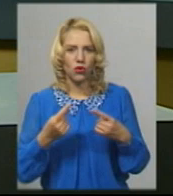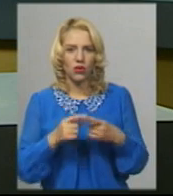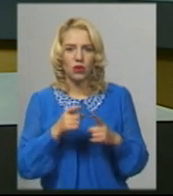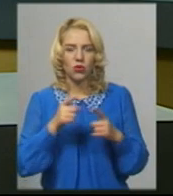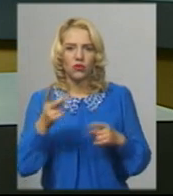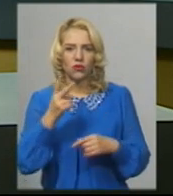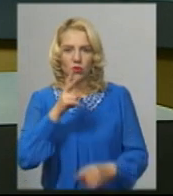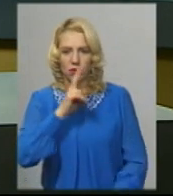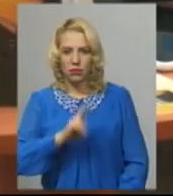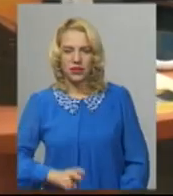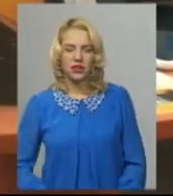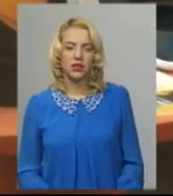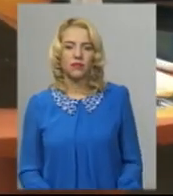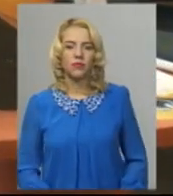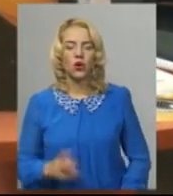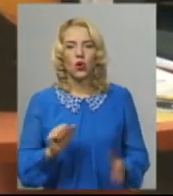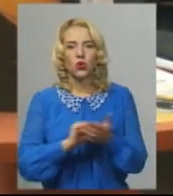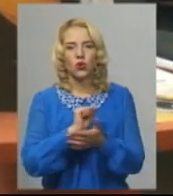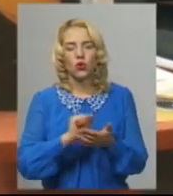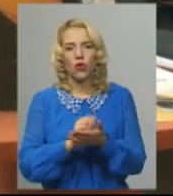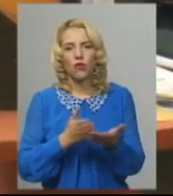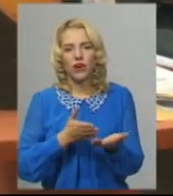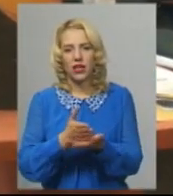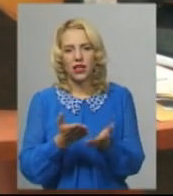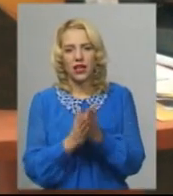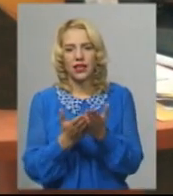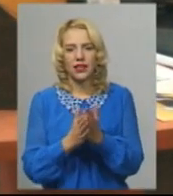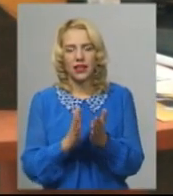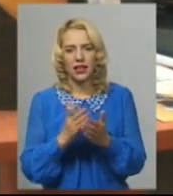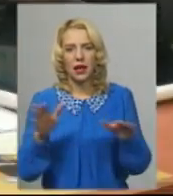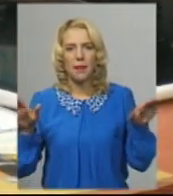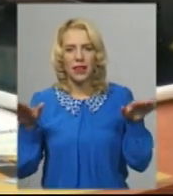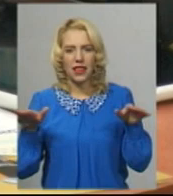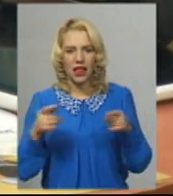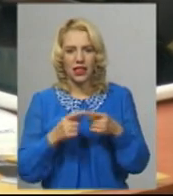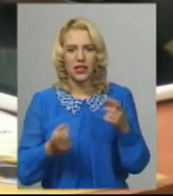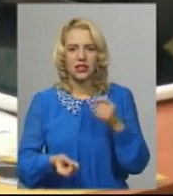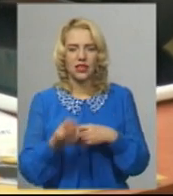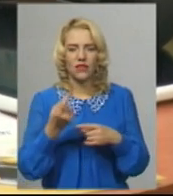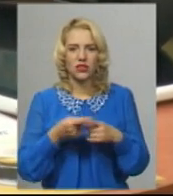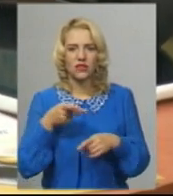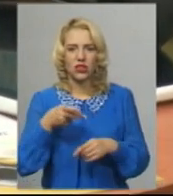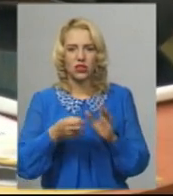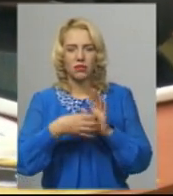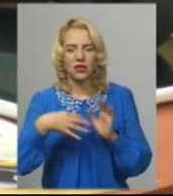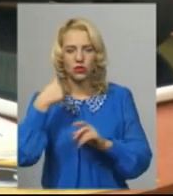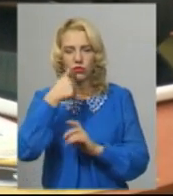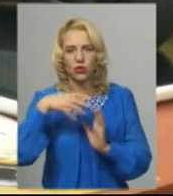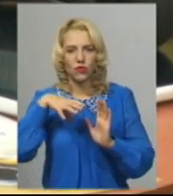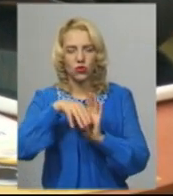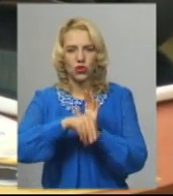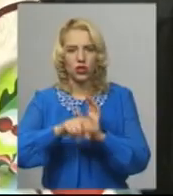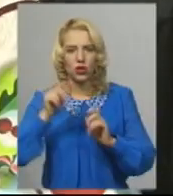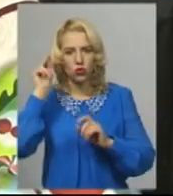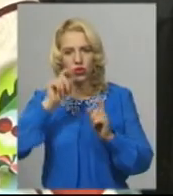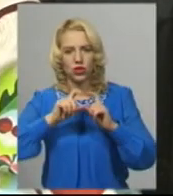Леся Боровець. У друкованому варіанті книга «Метелики в крижаних панцирах» з'явилась у 2015 році. Її включили в шкільну програму,